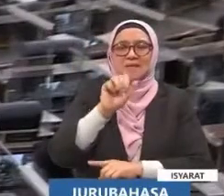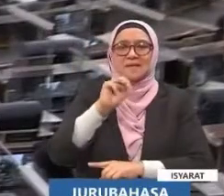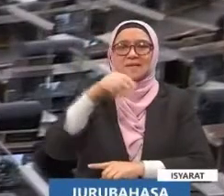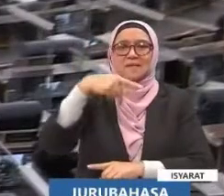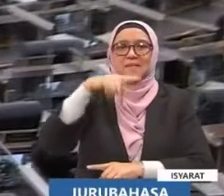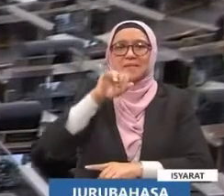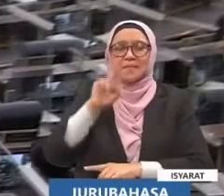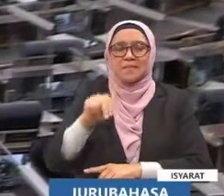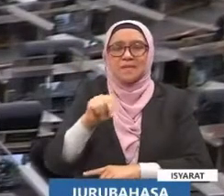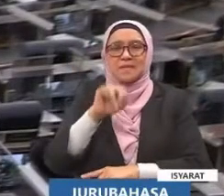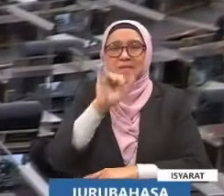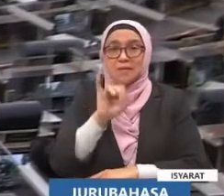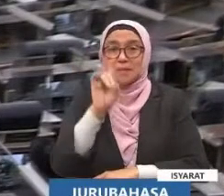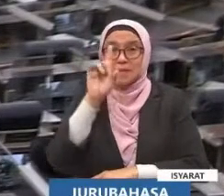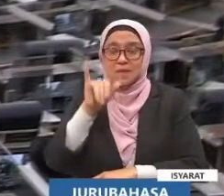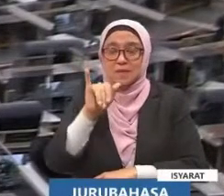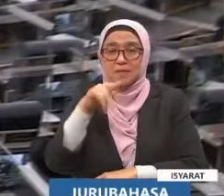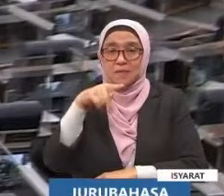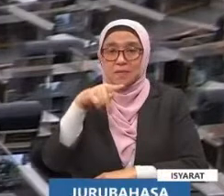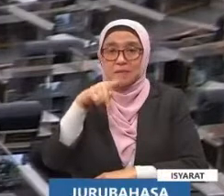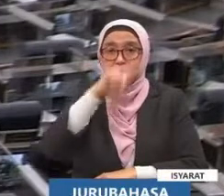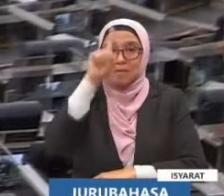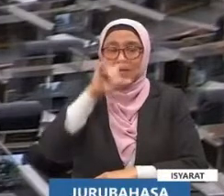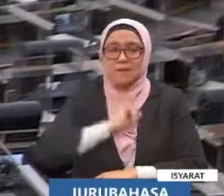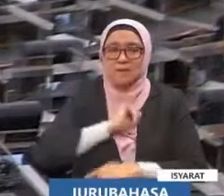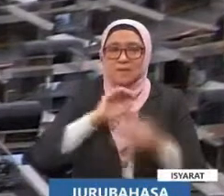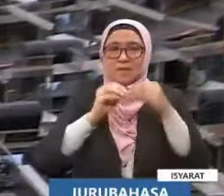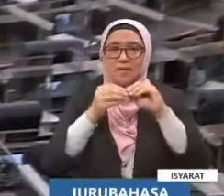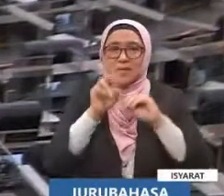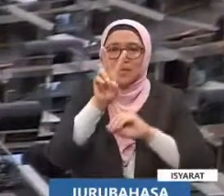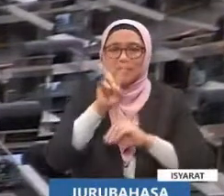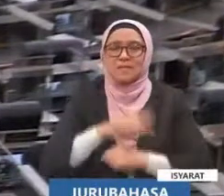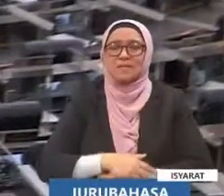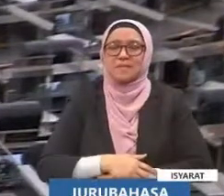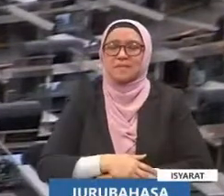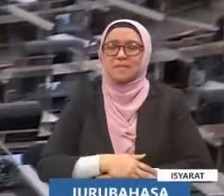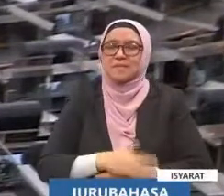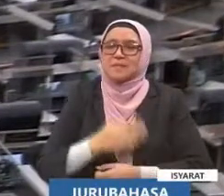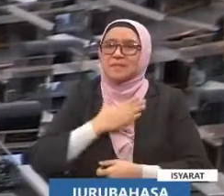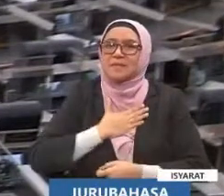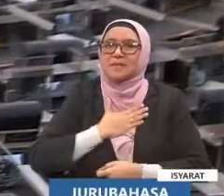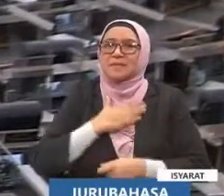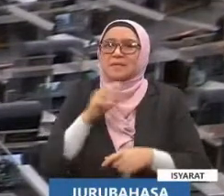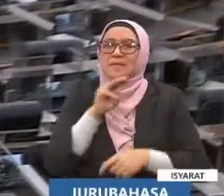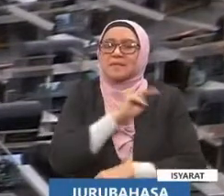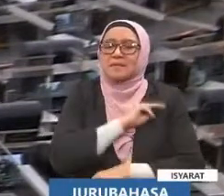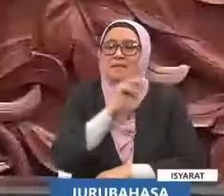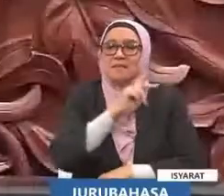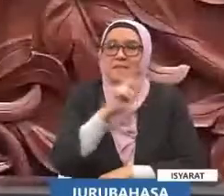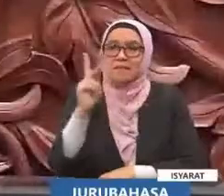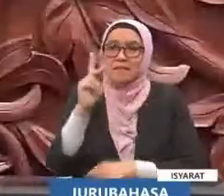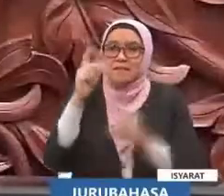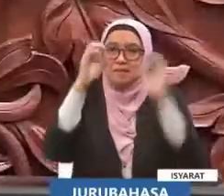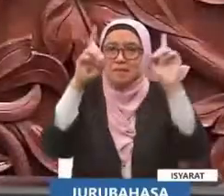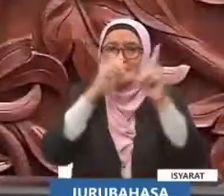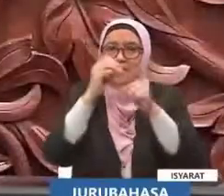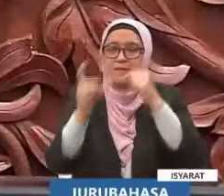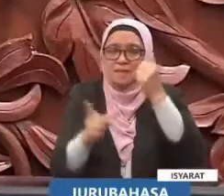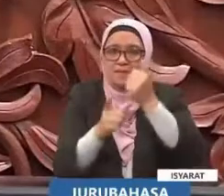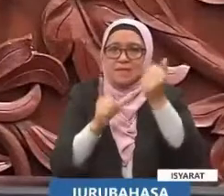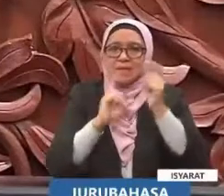soalnya saya seorang 62 menteri kanan pendidikan.co timal anindhawati geminid